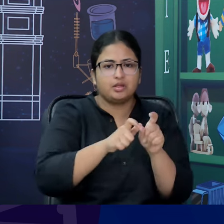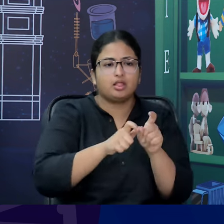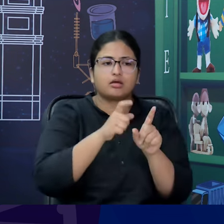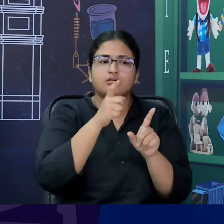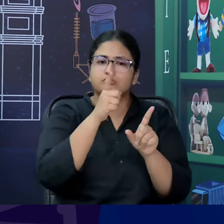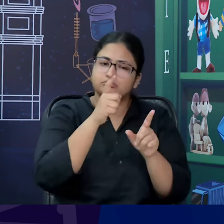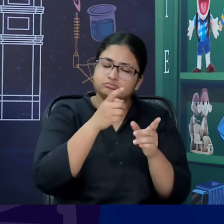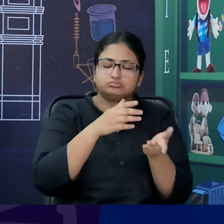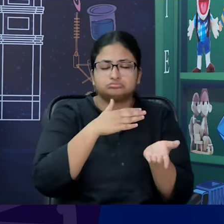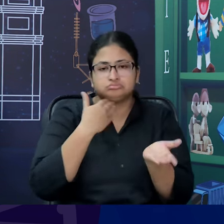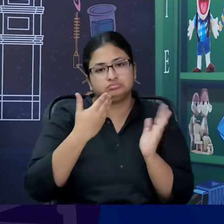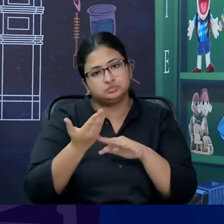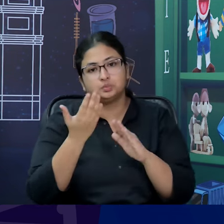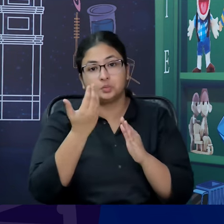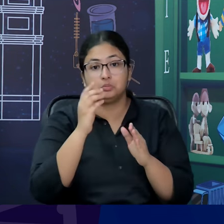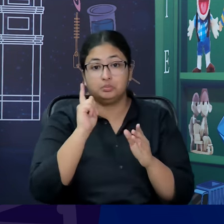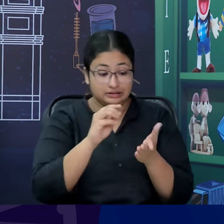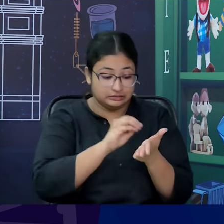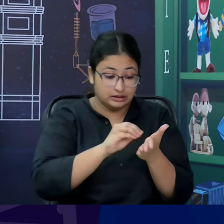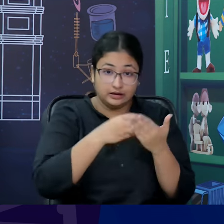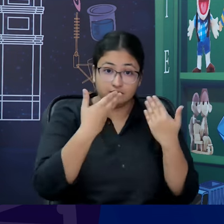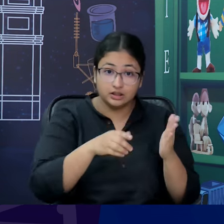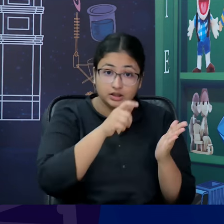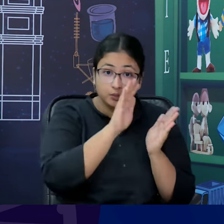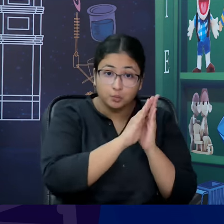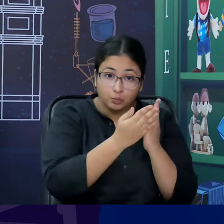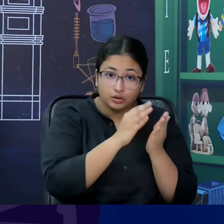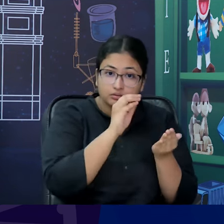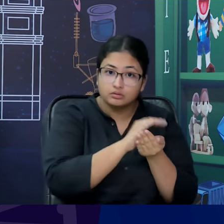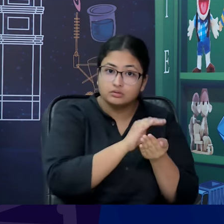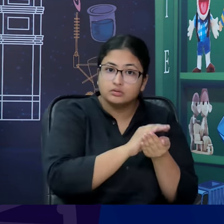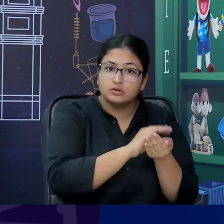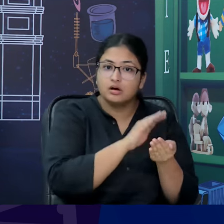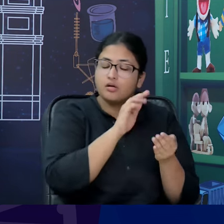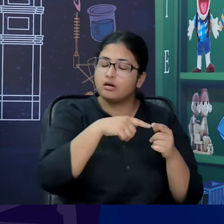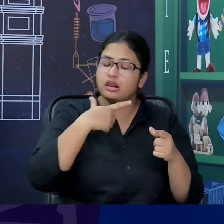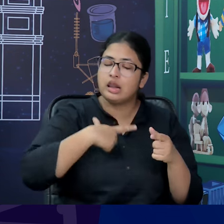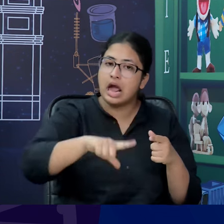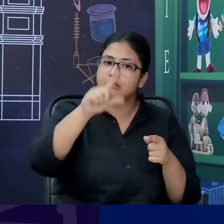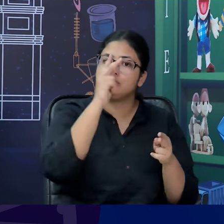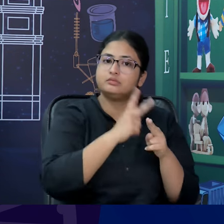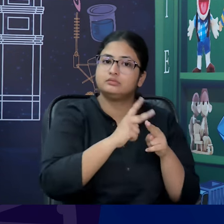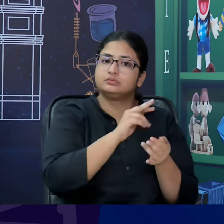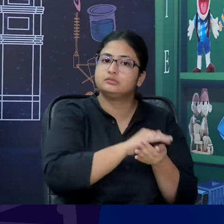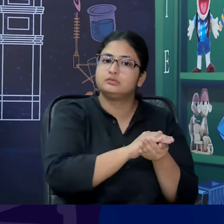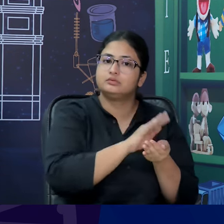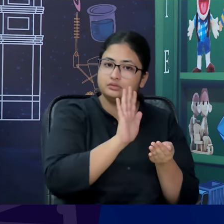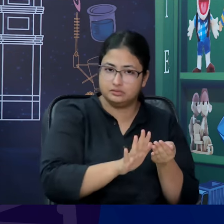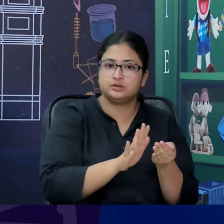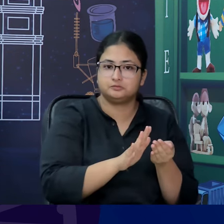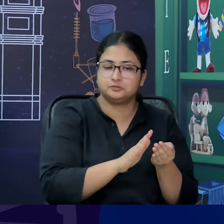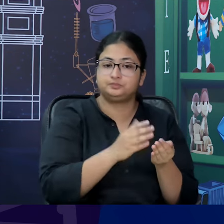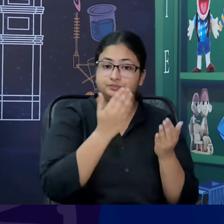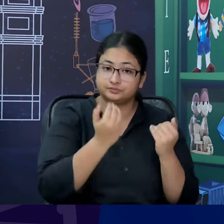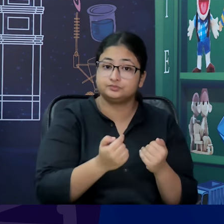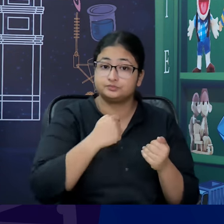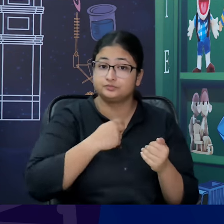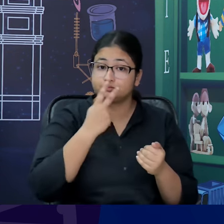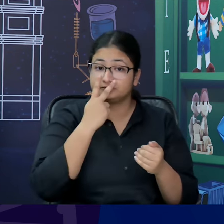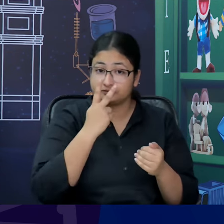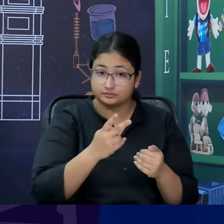आप अगर पुराने समय की कविताएं साहित्य के अध्ययन करेंगे तो उनमें एक अलग ही आपको वो वातावरण दिखाई